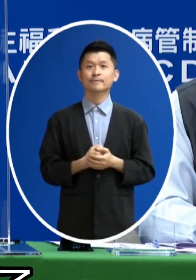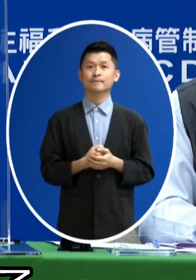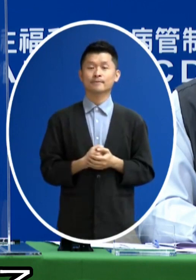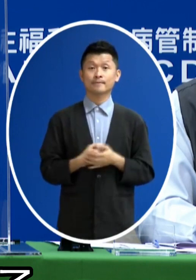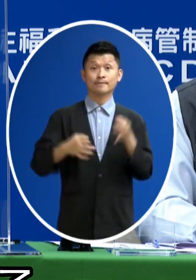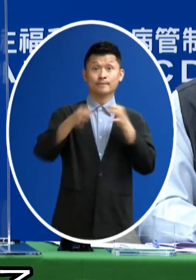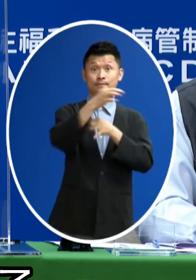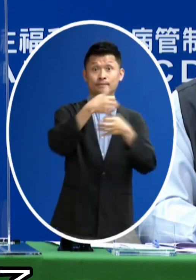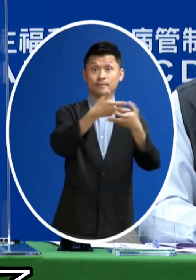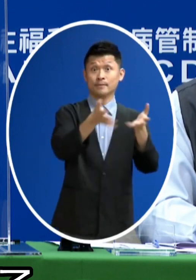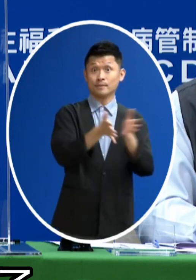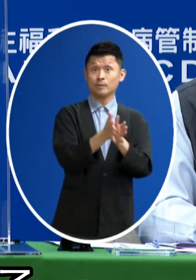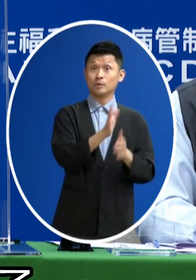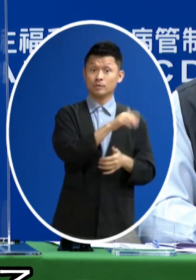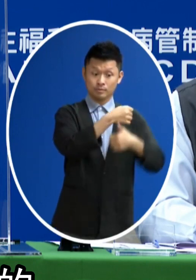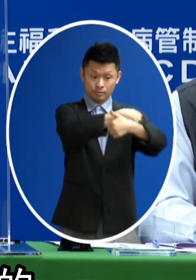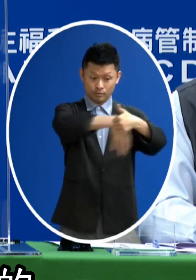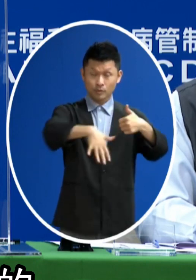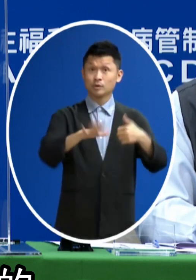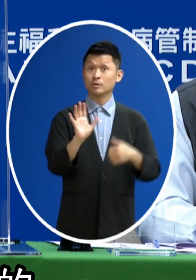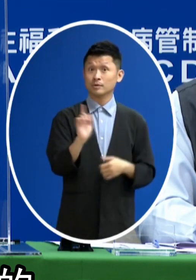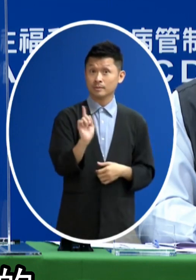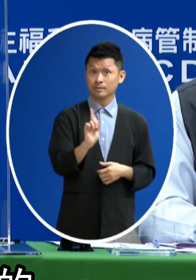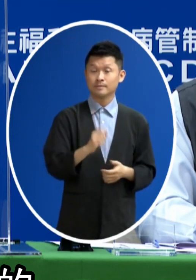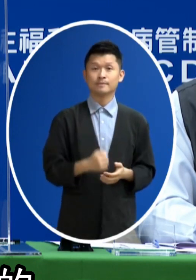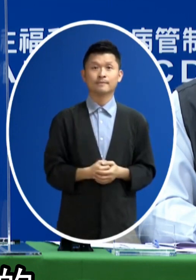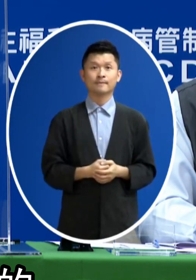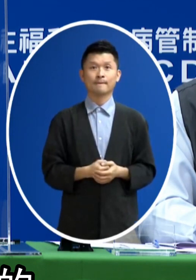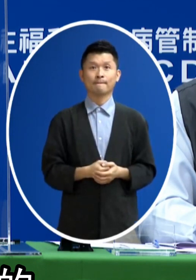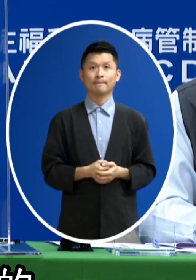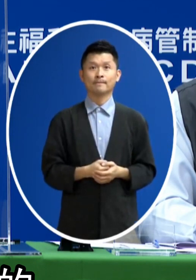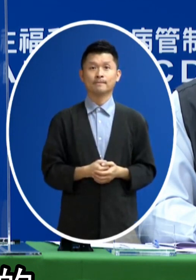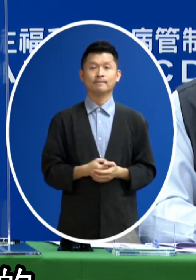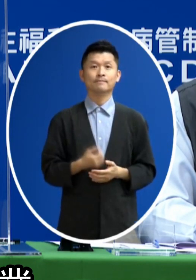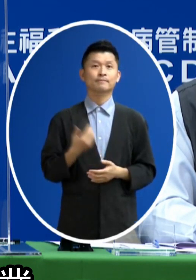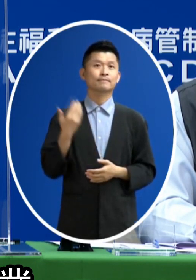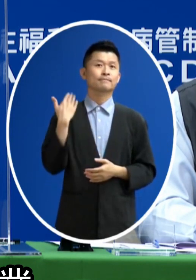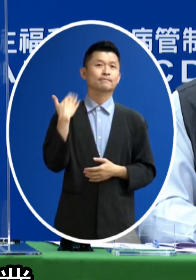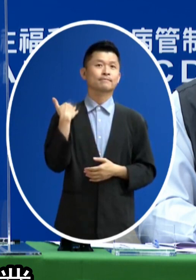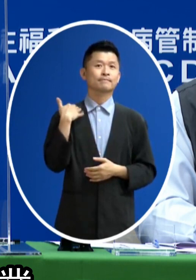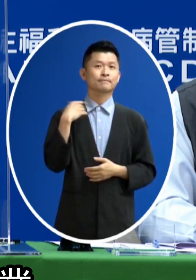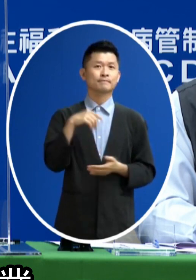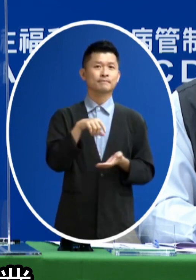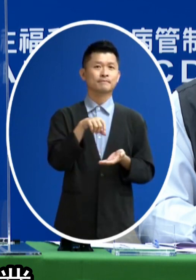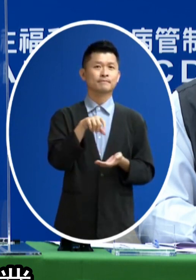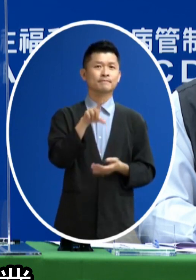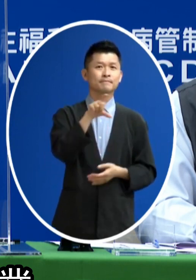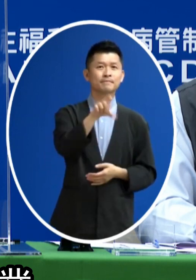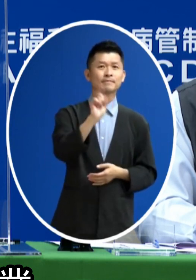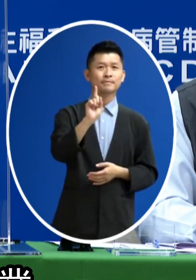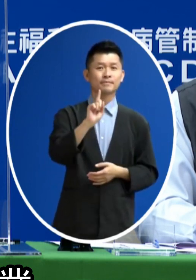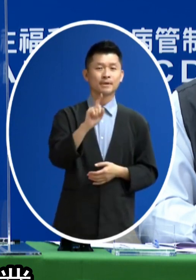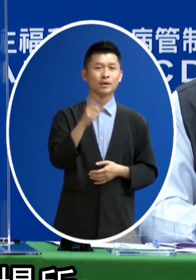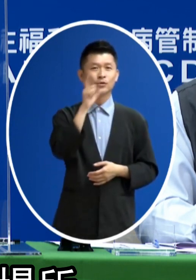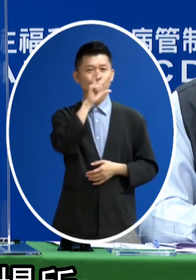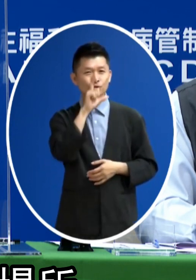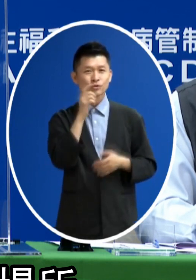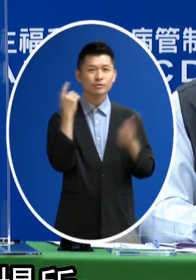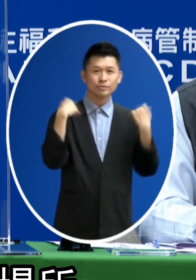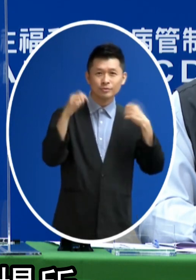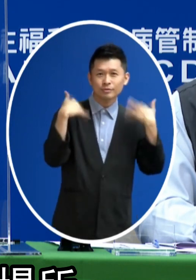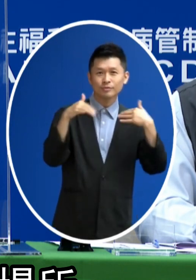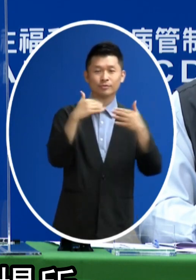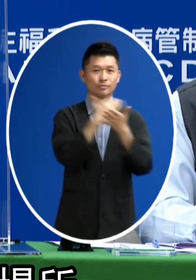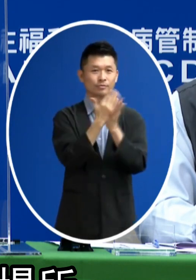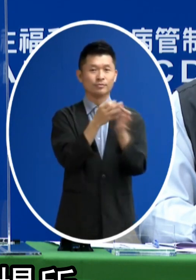那经济部里面哈，就包含了以前我们的啊，大家在常称的、俗称的一些八大的行业，那还有大